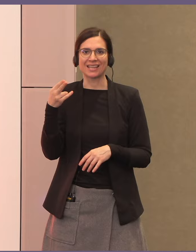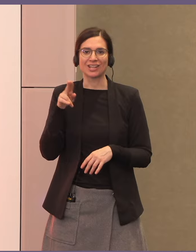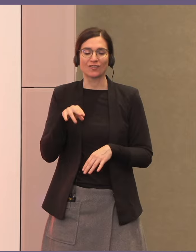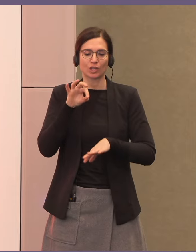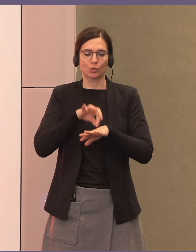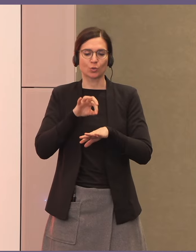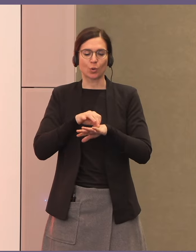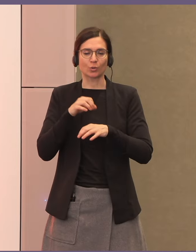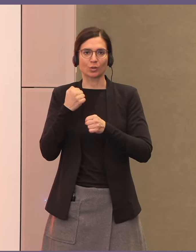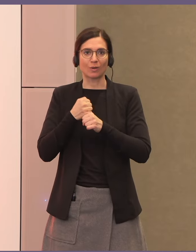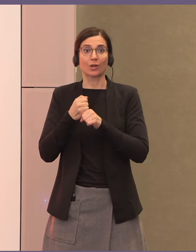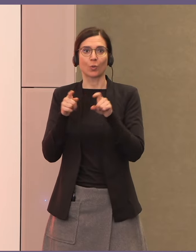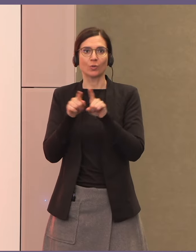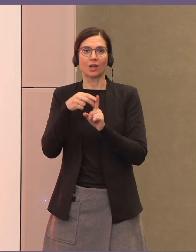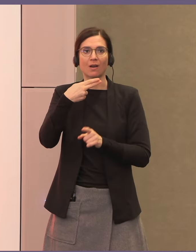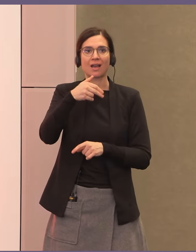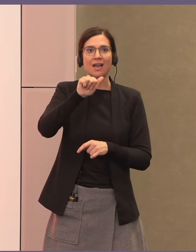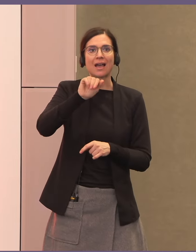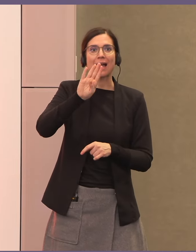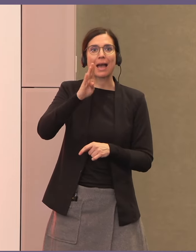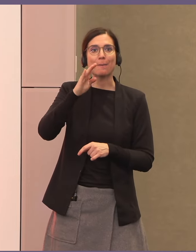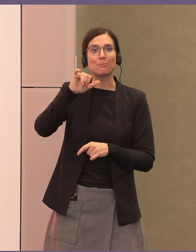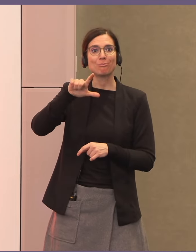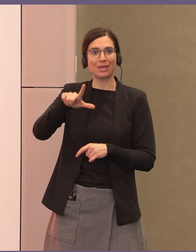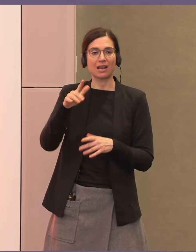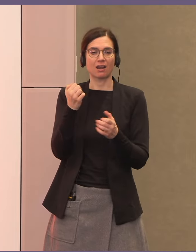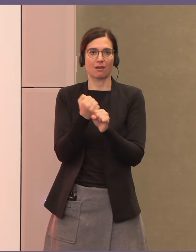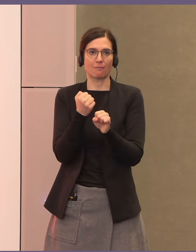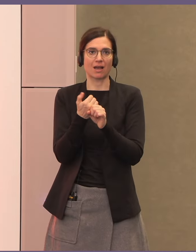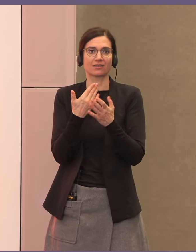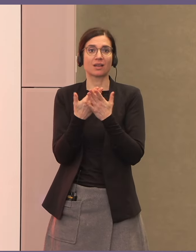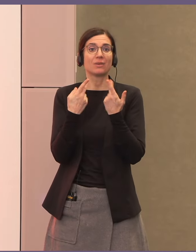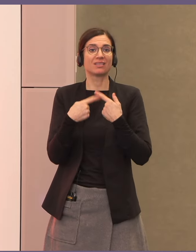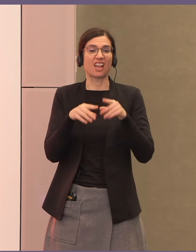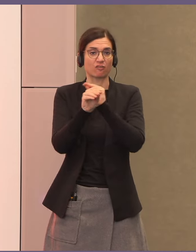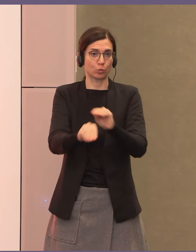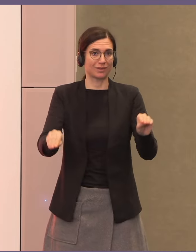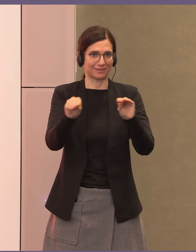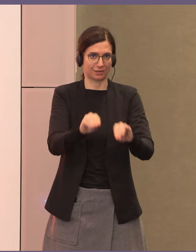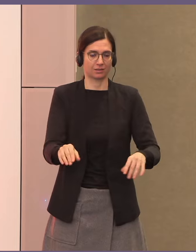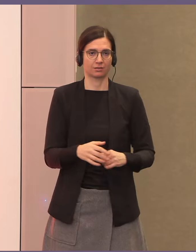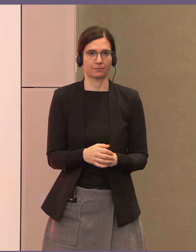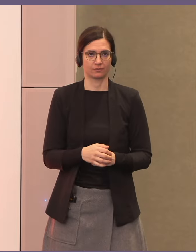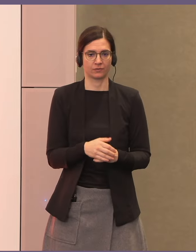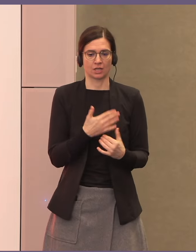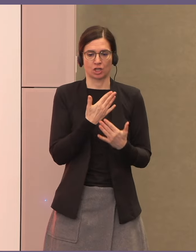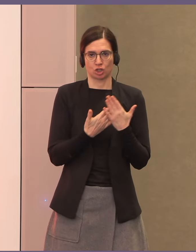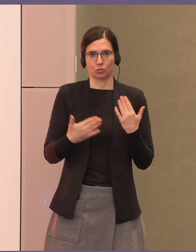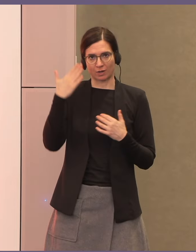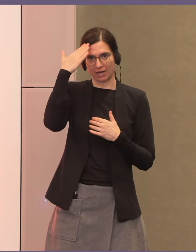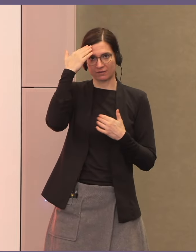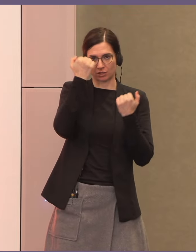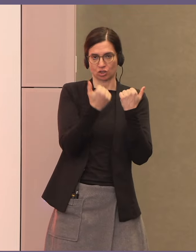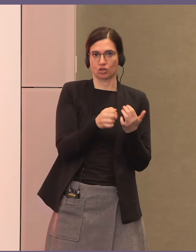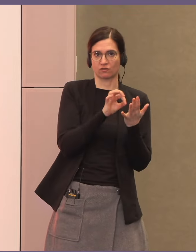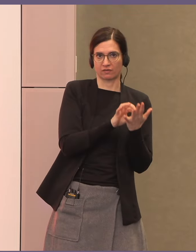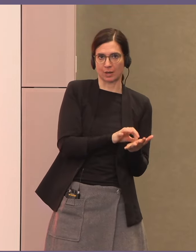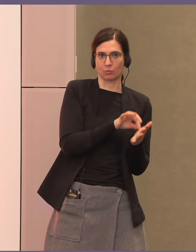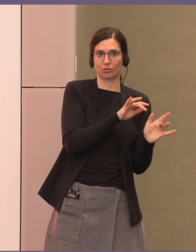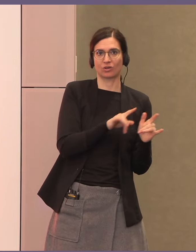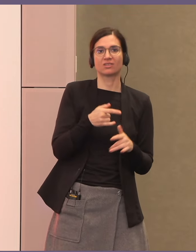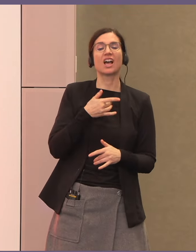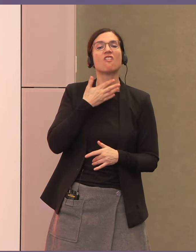also ihre Lehrbefugnis, die Erlaubnis der Lehre erhalten. Richter forschte auf dem Gebiet der Sprachwissenschaften mit Schwerpunkt im Bereich der